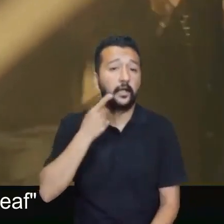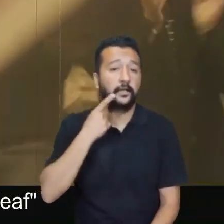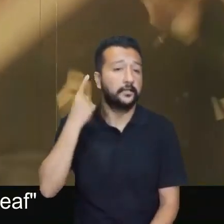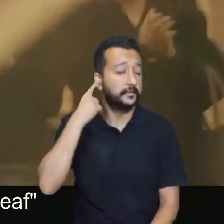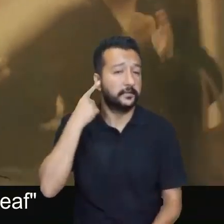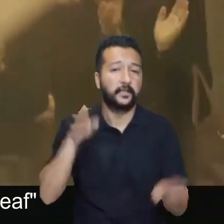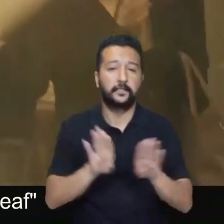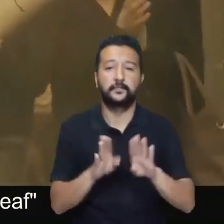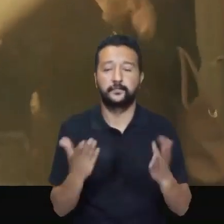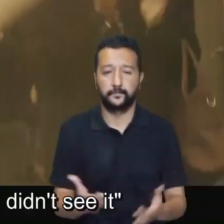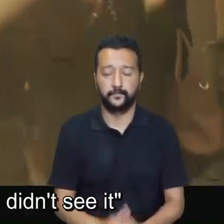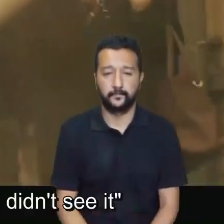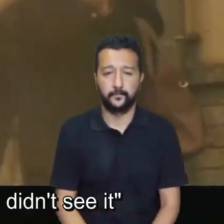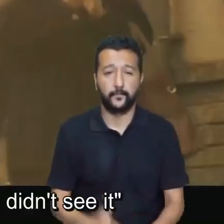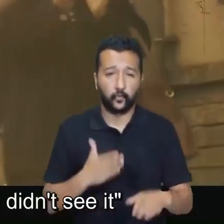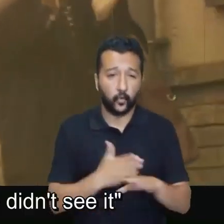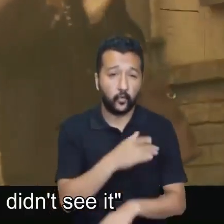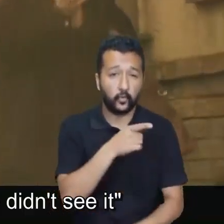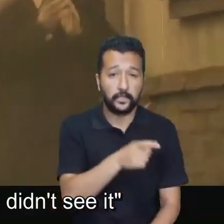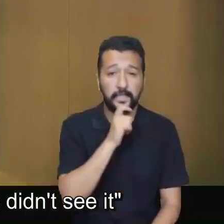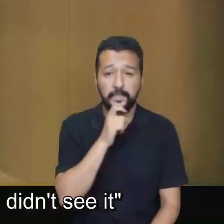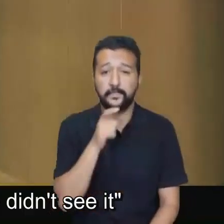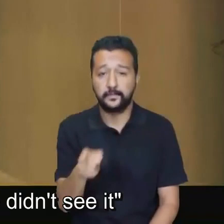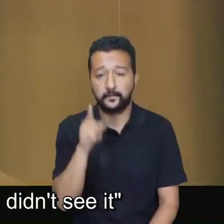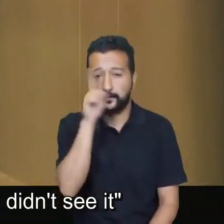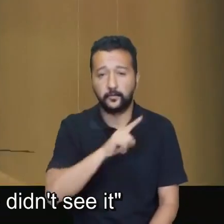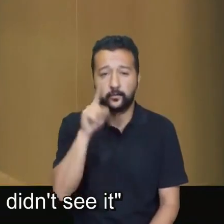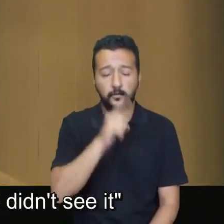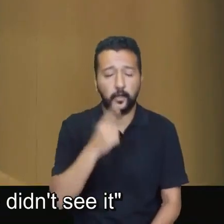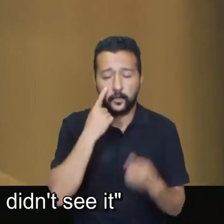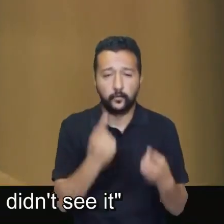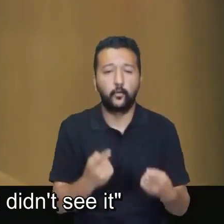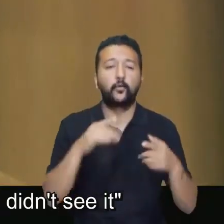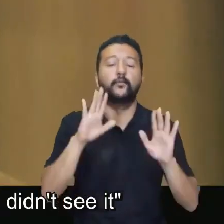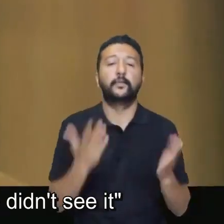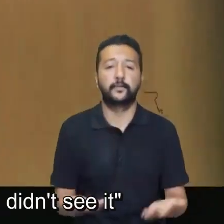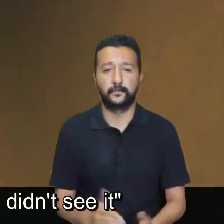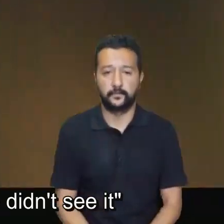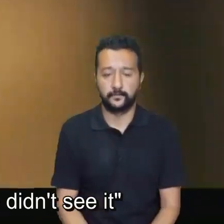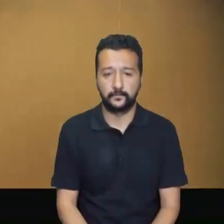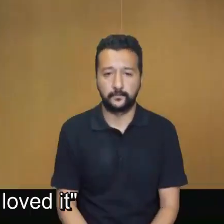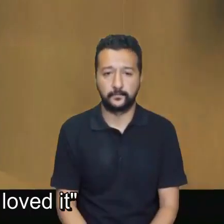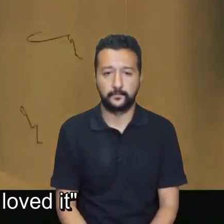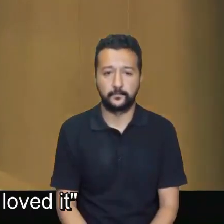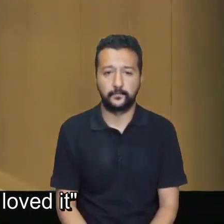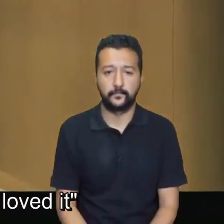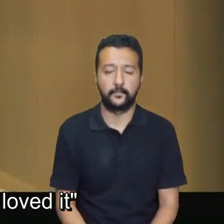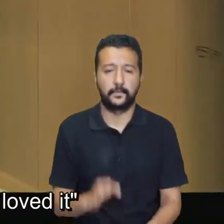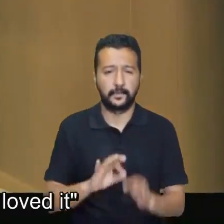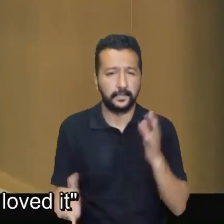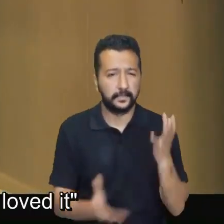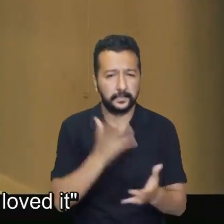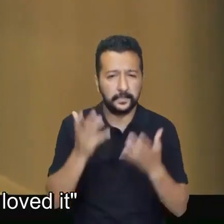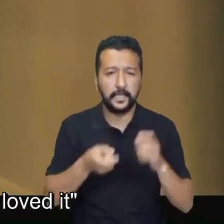kalmış bakıyor. Başını sol yanına çevirip omuzunun üzerinden arabanın uzaklaşmasına içerli bakıyor. İnsanlar önünden arkasından